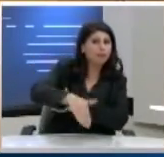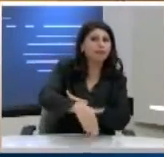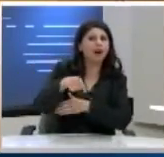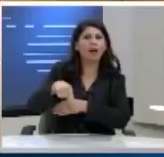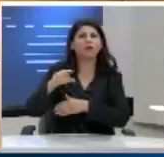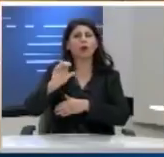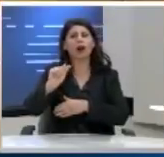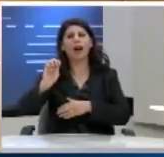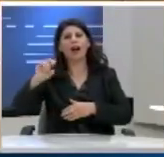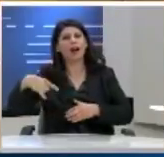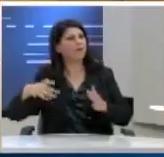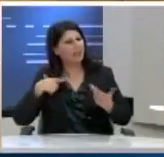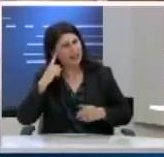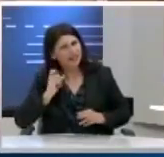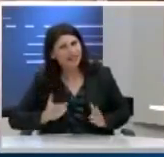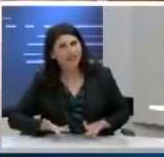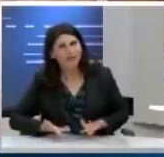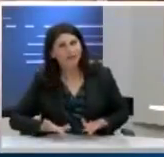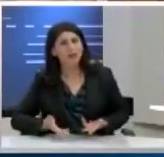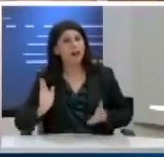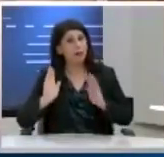ξέρουμε? Και